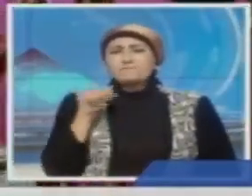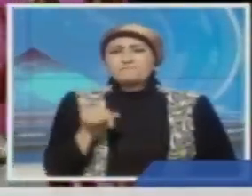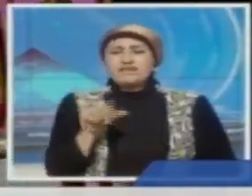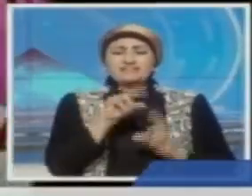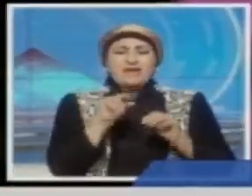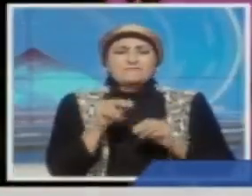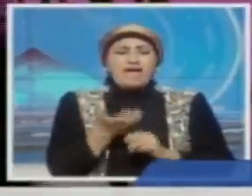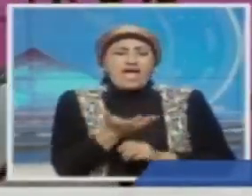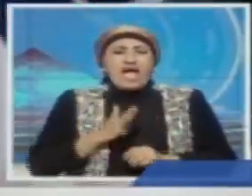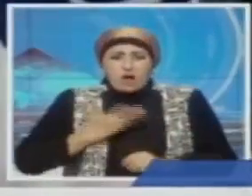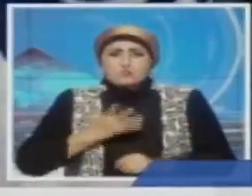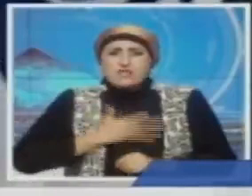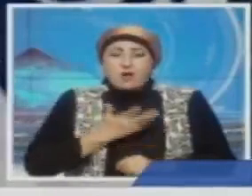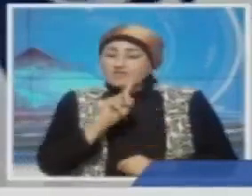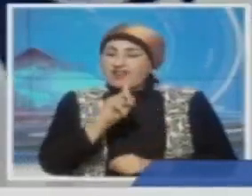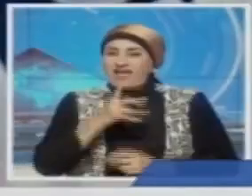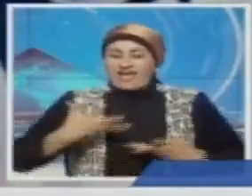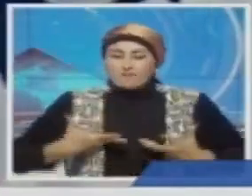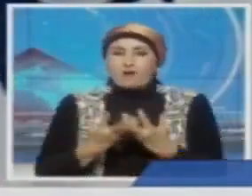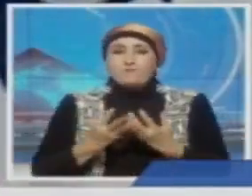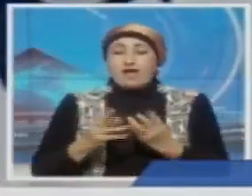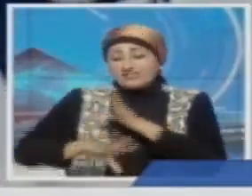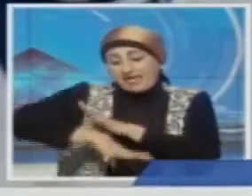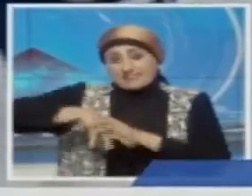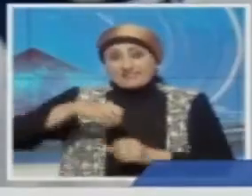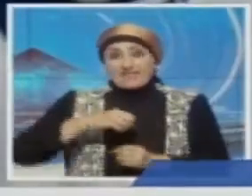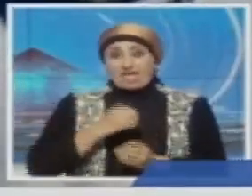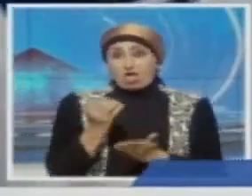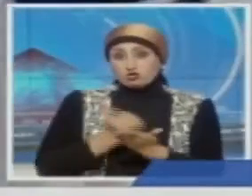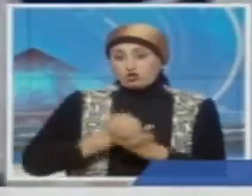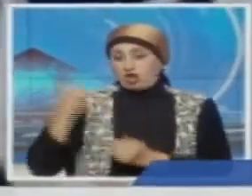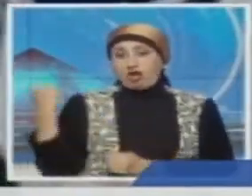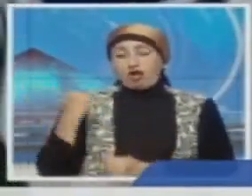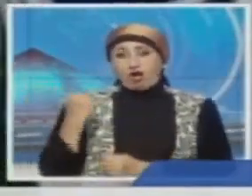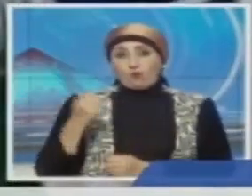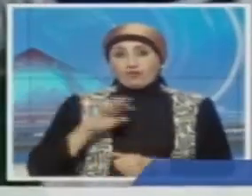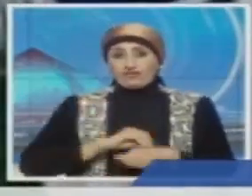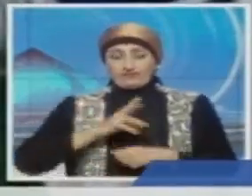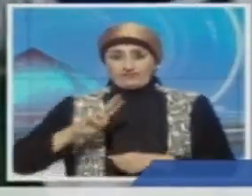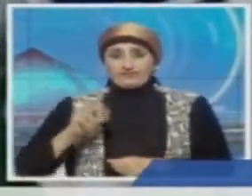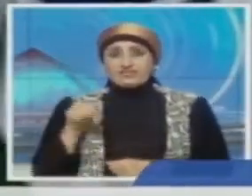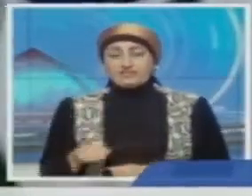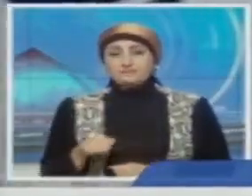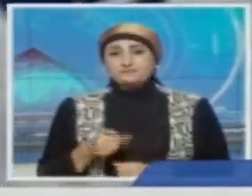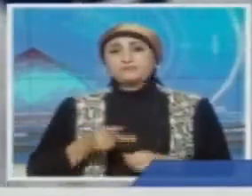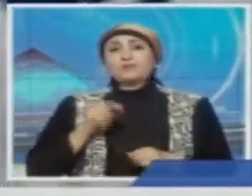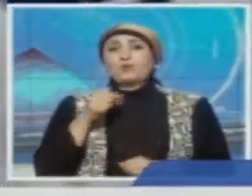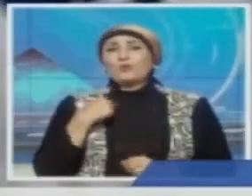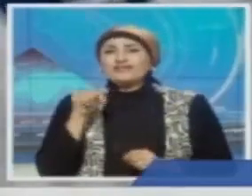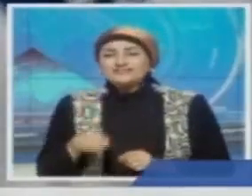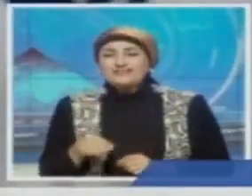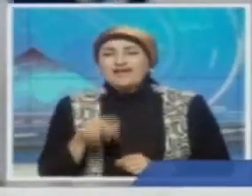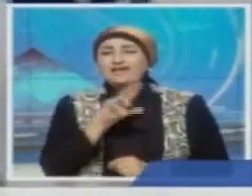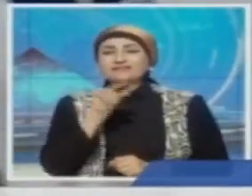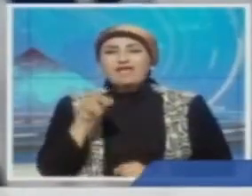حالة أن تكون شريك اقتصادي قوي للقوى الدولية والقوى الأفريقية، وهو ما انعكس